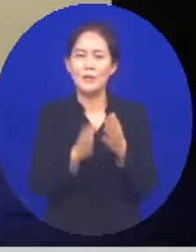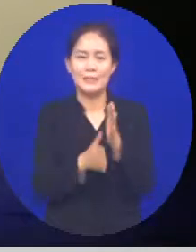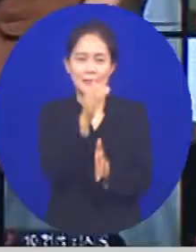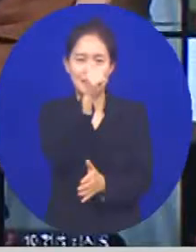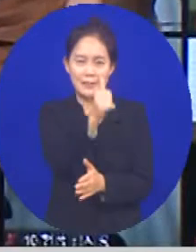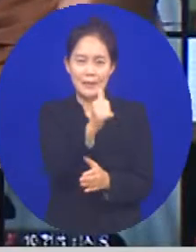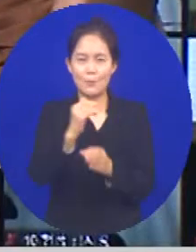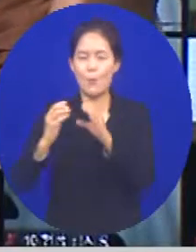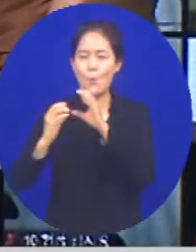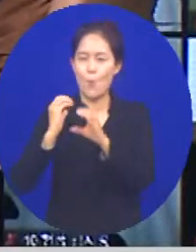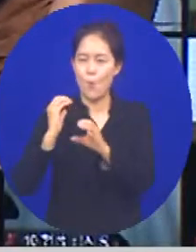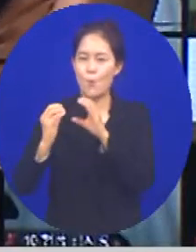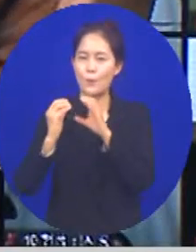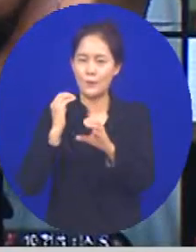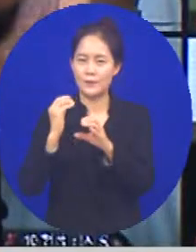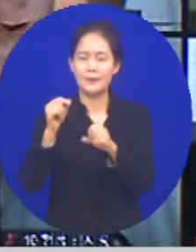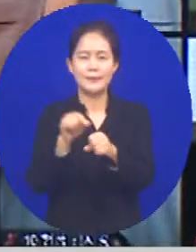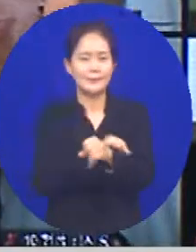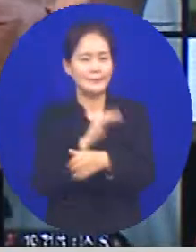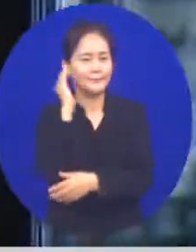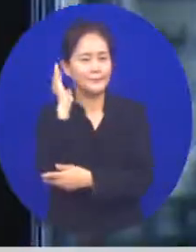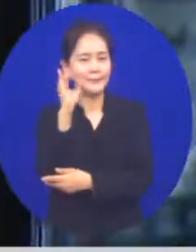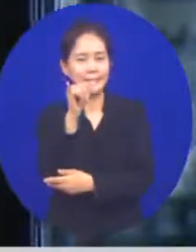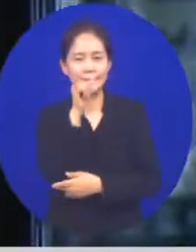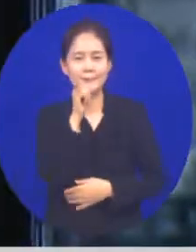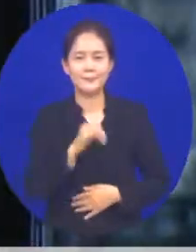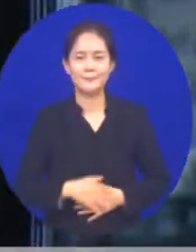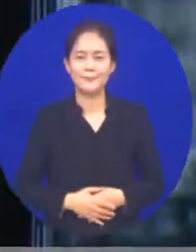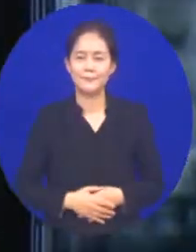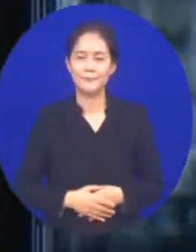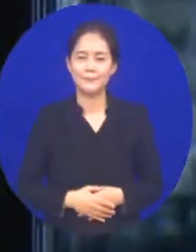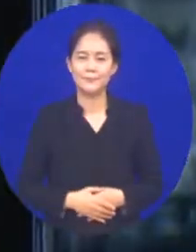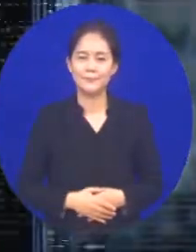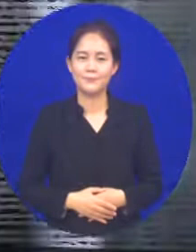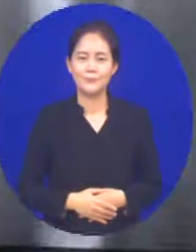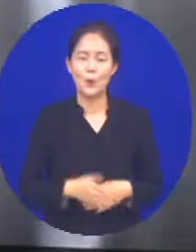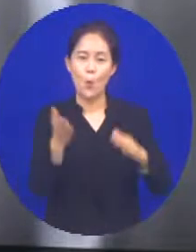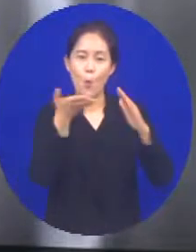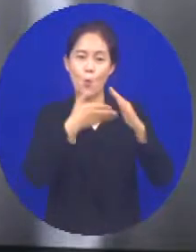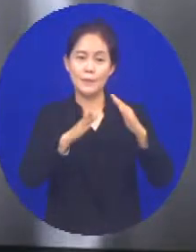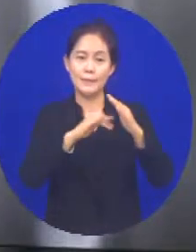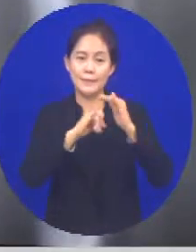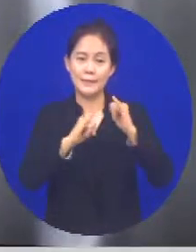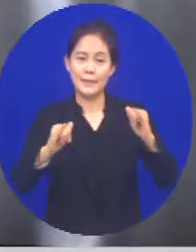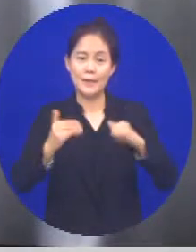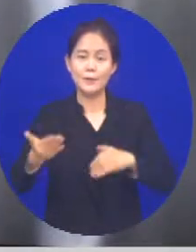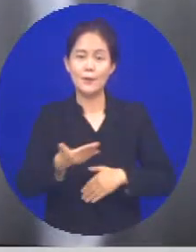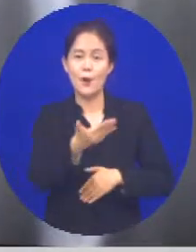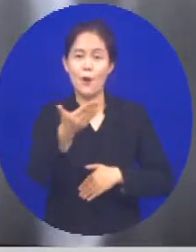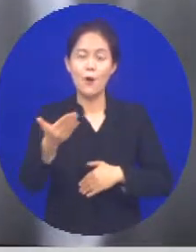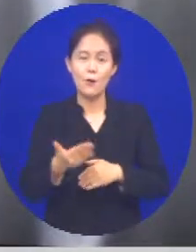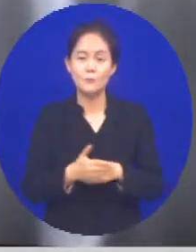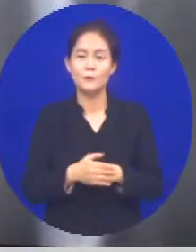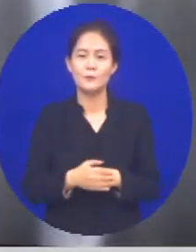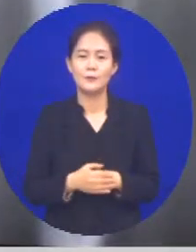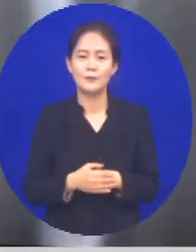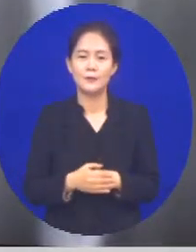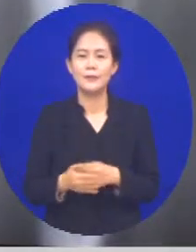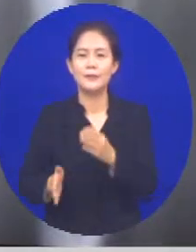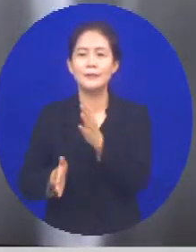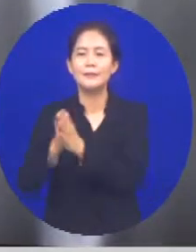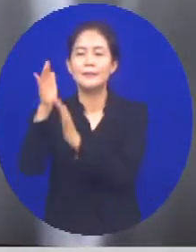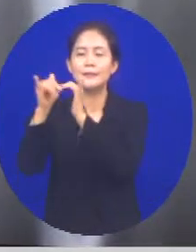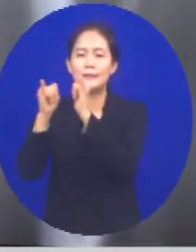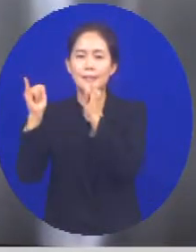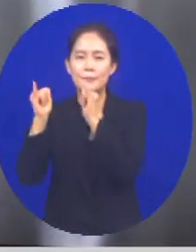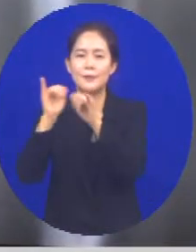109개 시장과 에 토크 콘서트 와 특강이 이어졌습니다 우리 공직자는 50 정말